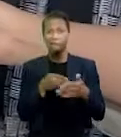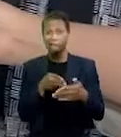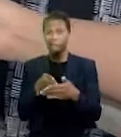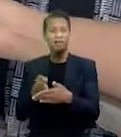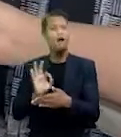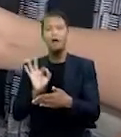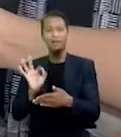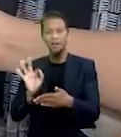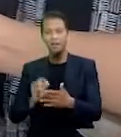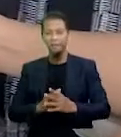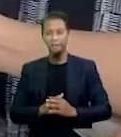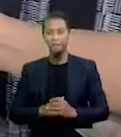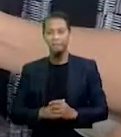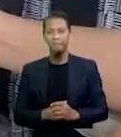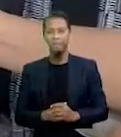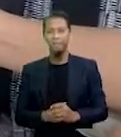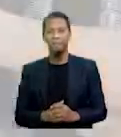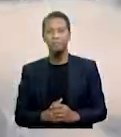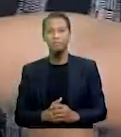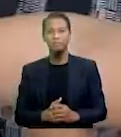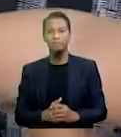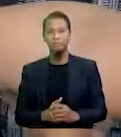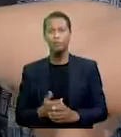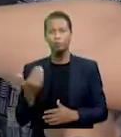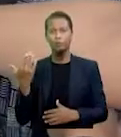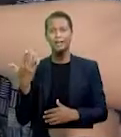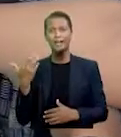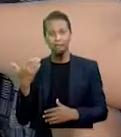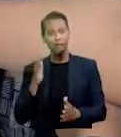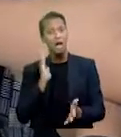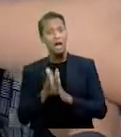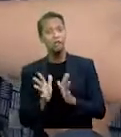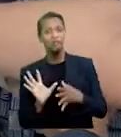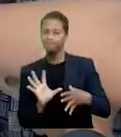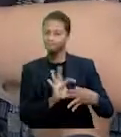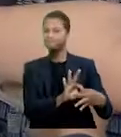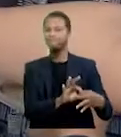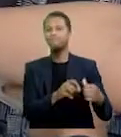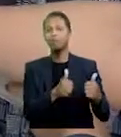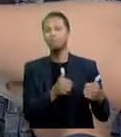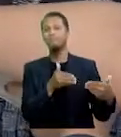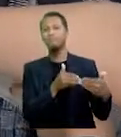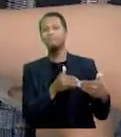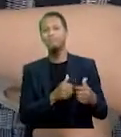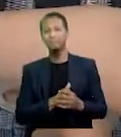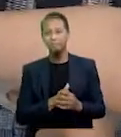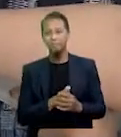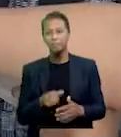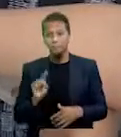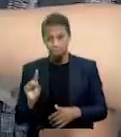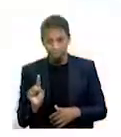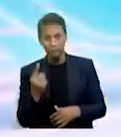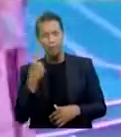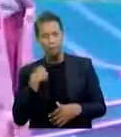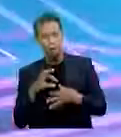Langsung ketemu Malik, ketemu di atas panggung, klik. Menarik sih ya rock digabung sama rap. Dan ini pertama kali juga, jadi kayak pasti bakal seru